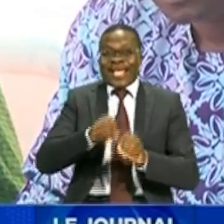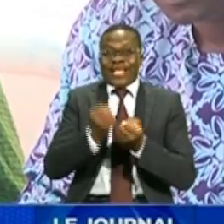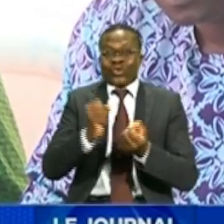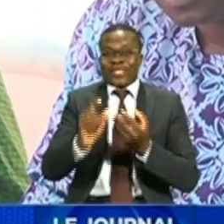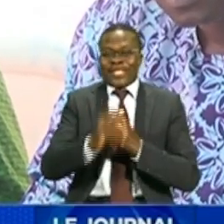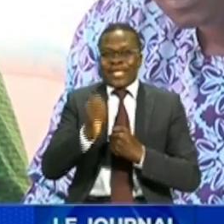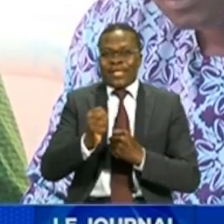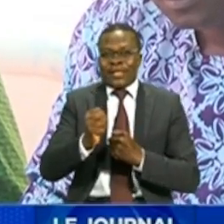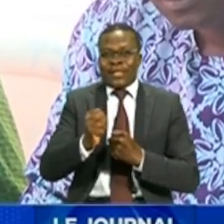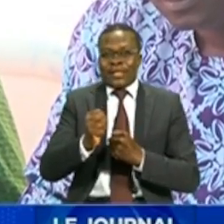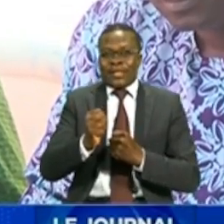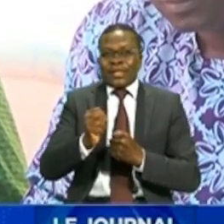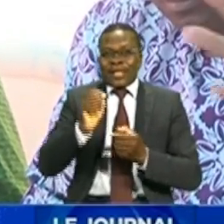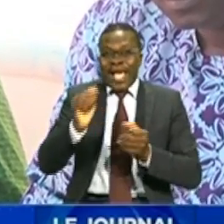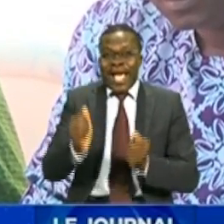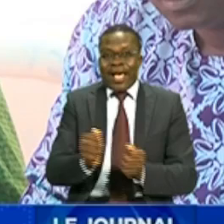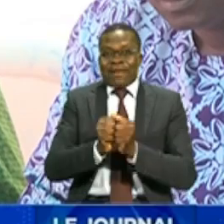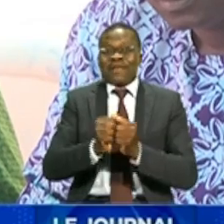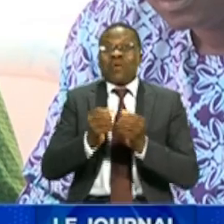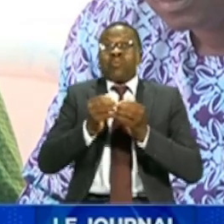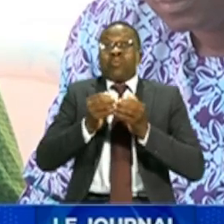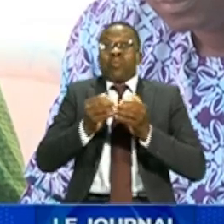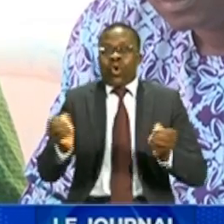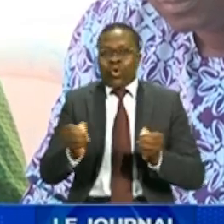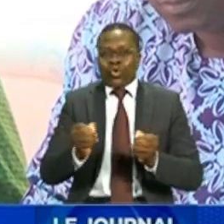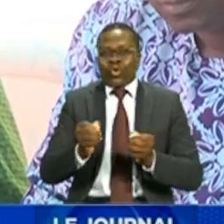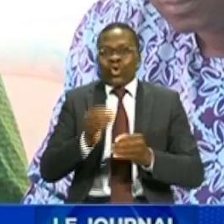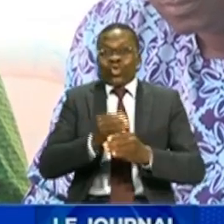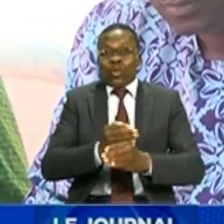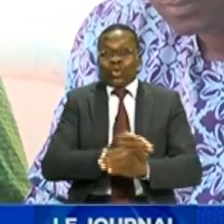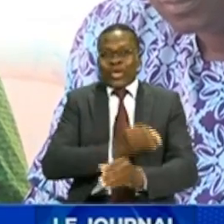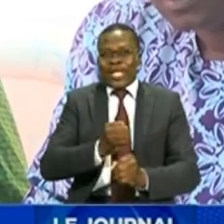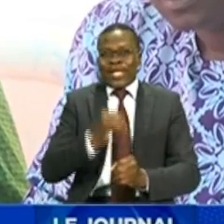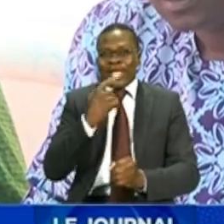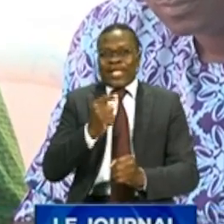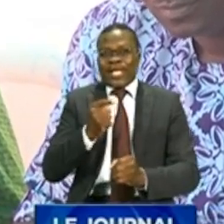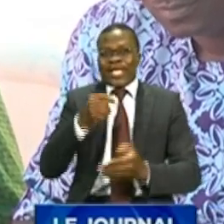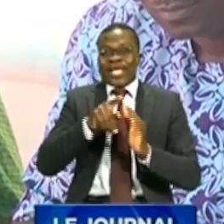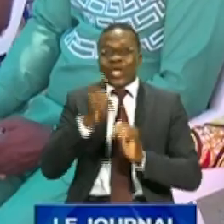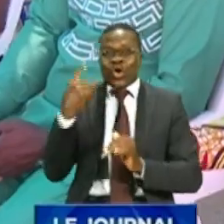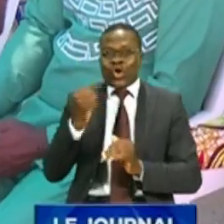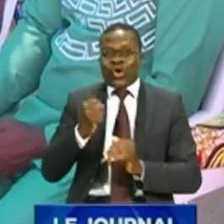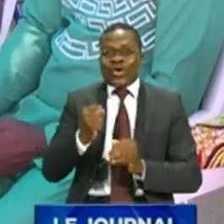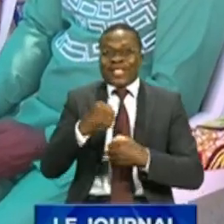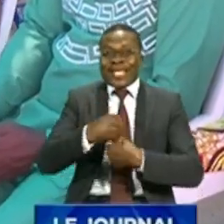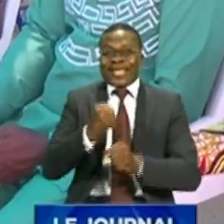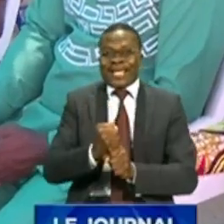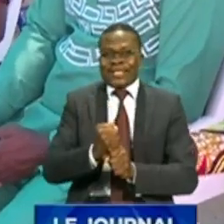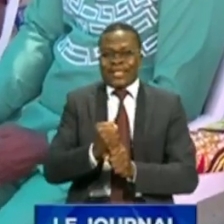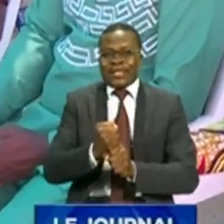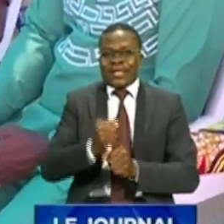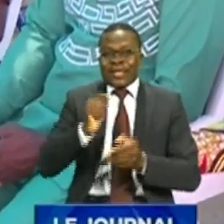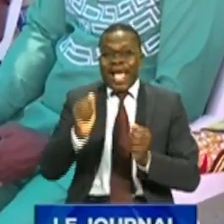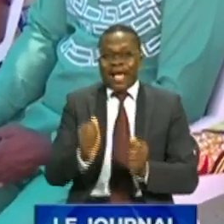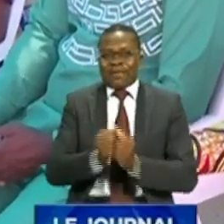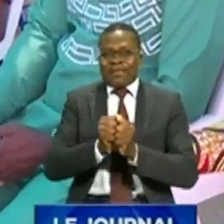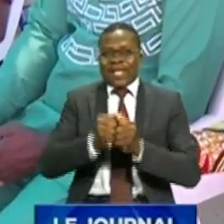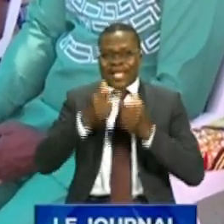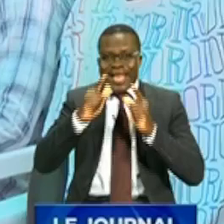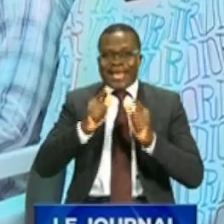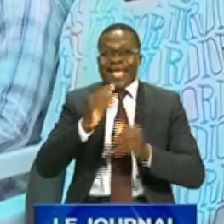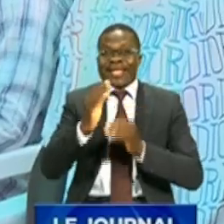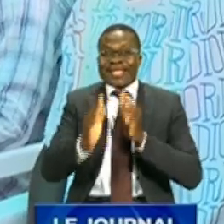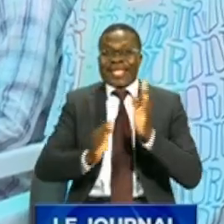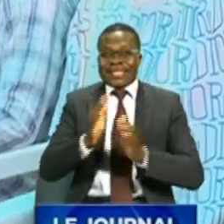société avec beaucoup de progrès qui ont été réalisés avec la langue